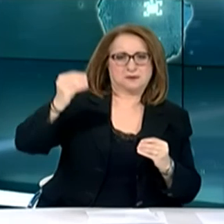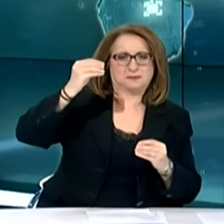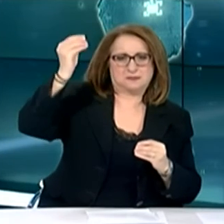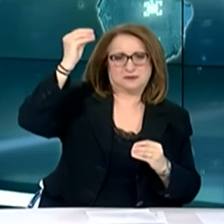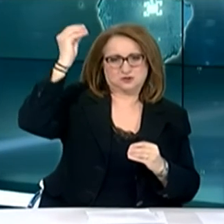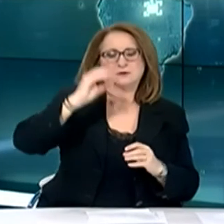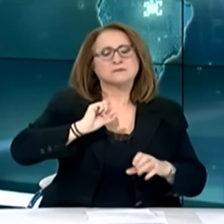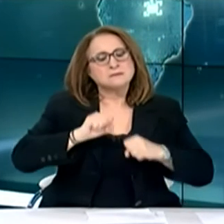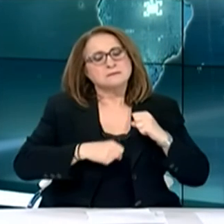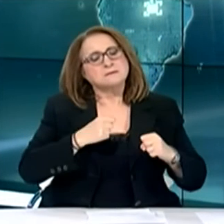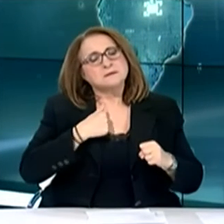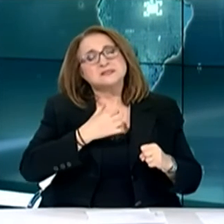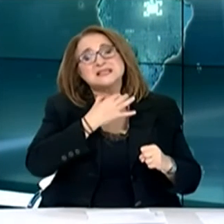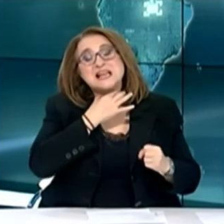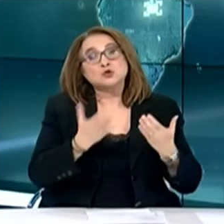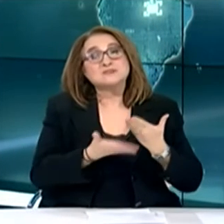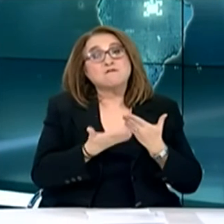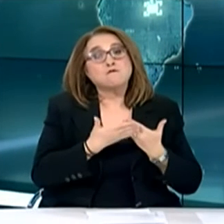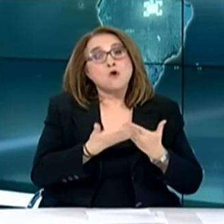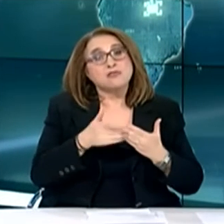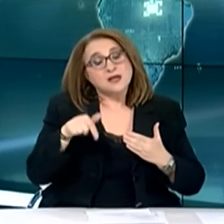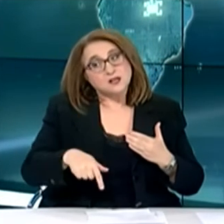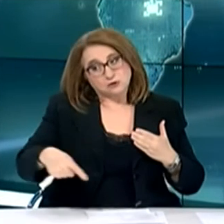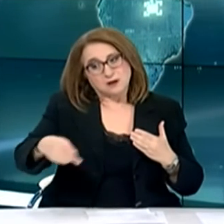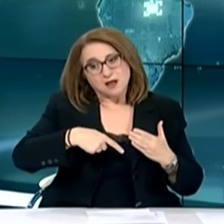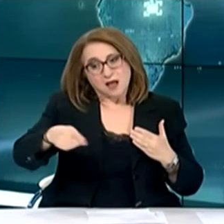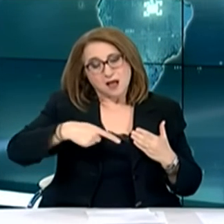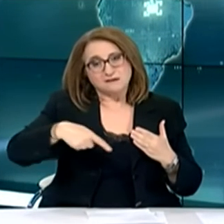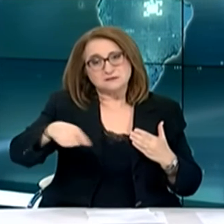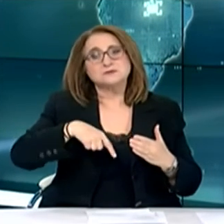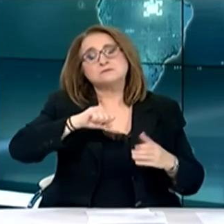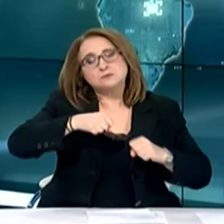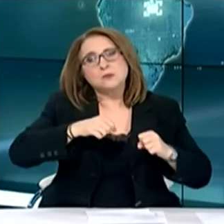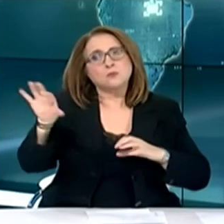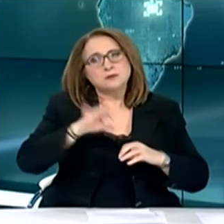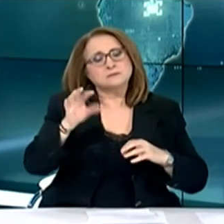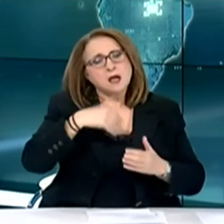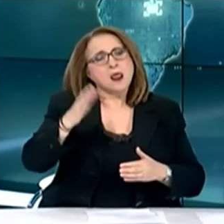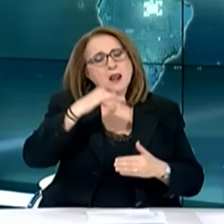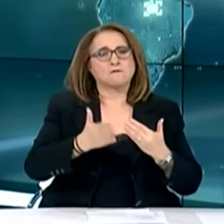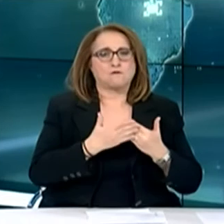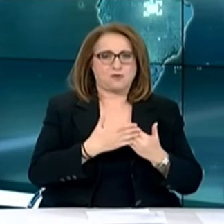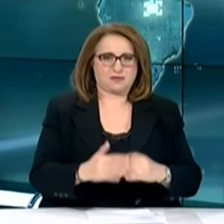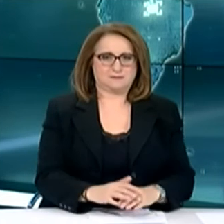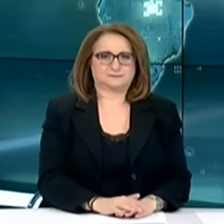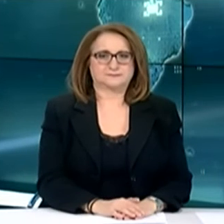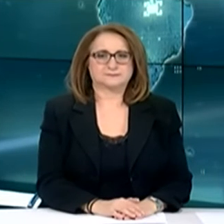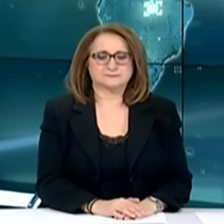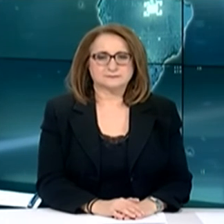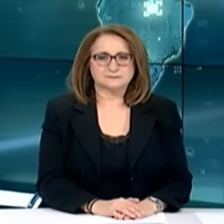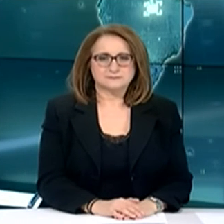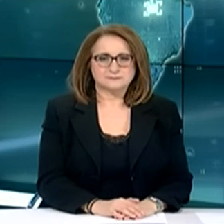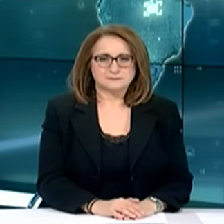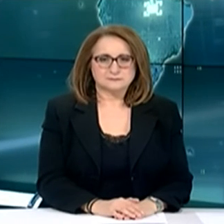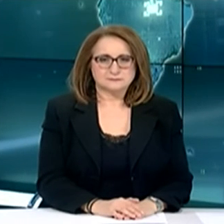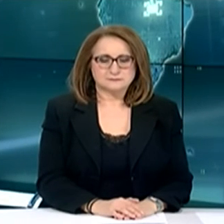γίνονται προσπάθειες για περισσότερη βοήθεια του Εθνικού Οργανισμού Δημόσιας Υγείας σε αυτό το δύσκολο έργο.